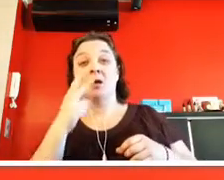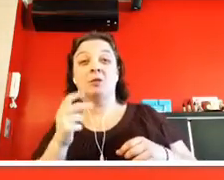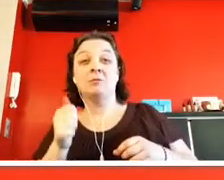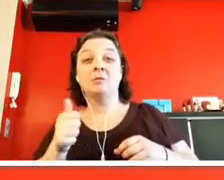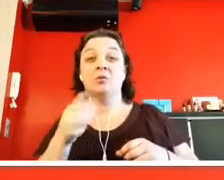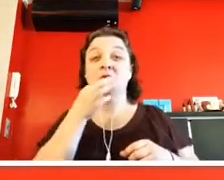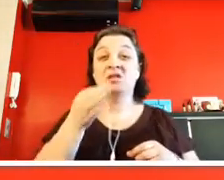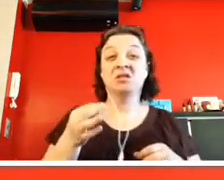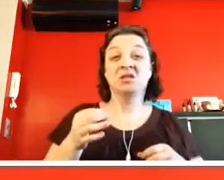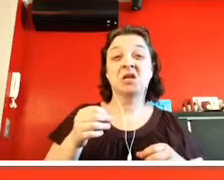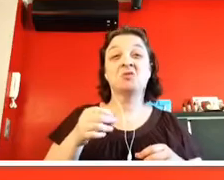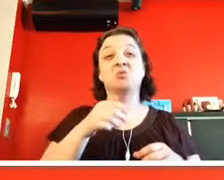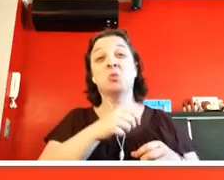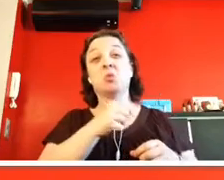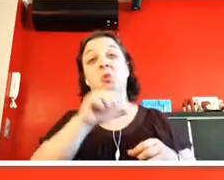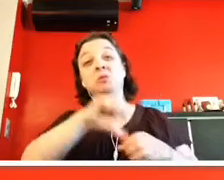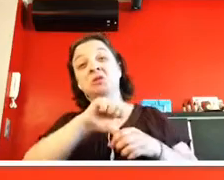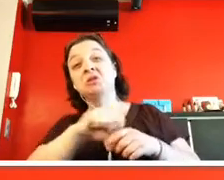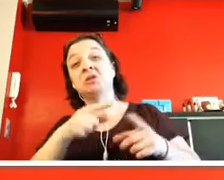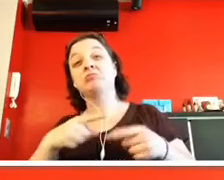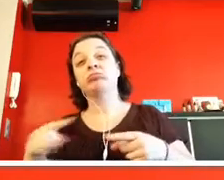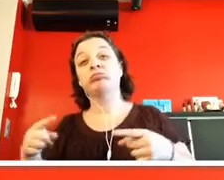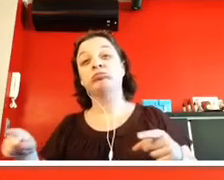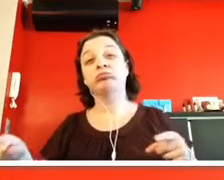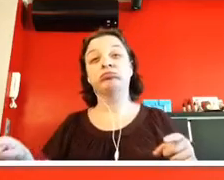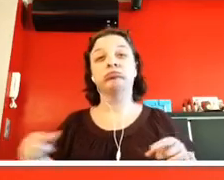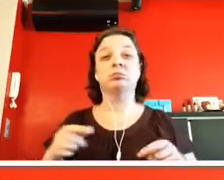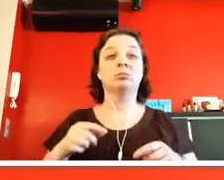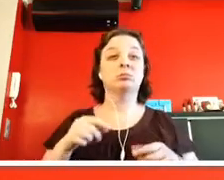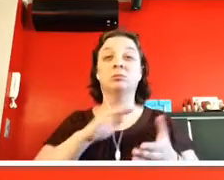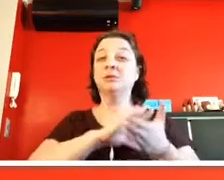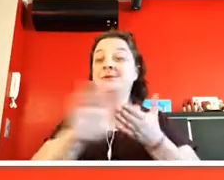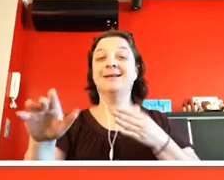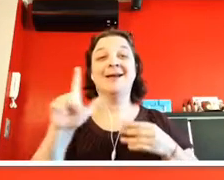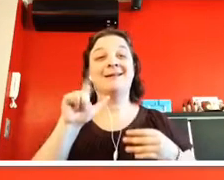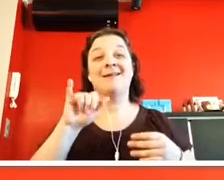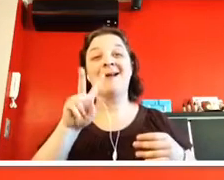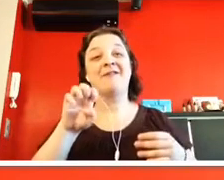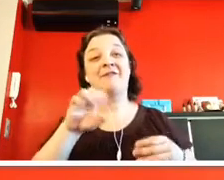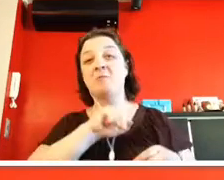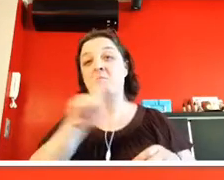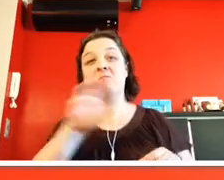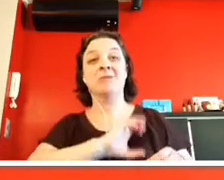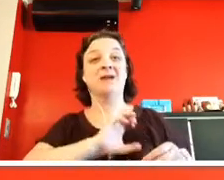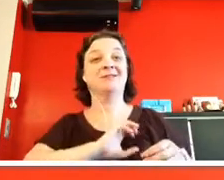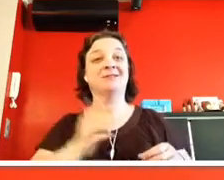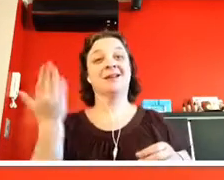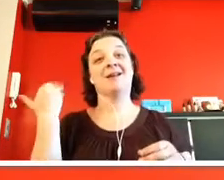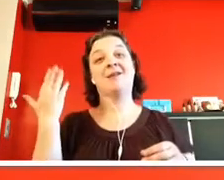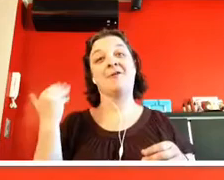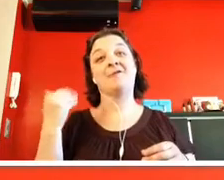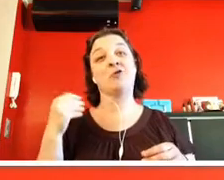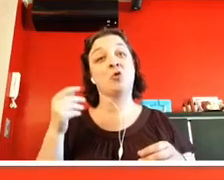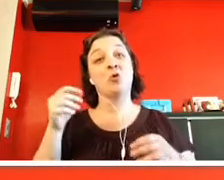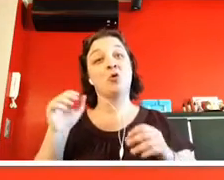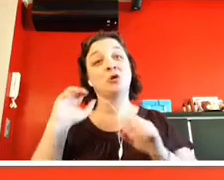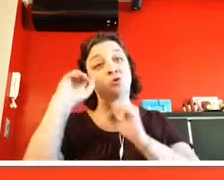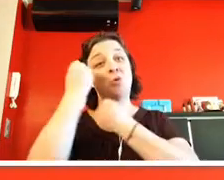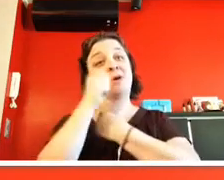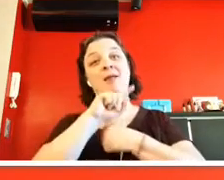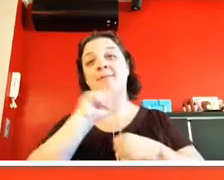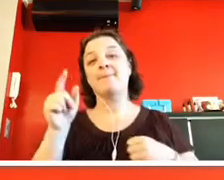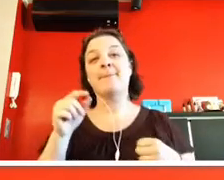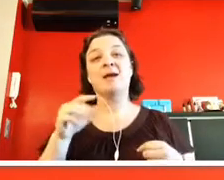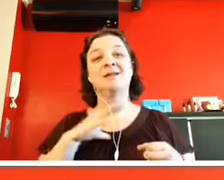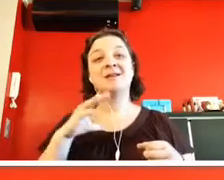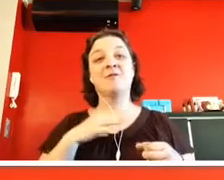Voilà, j'ai regardé un petit peu ce qu'ils disaient sur tel ou tel liquide. J'y suis allée direct live, je les avais pas testés avant. Et